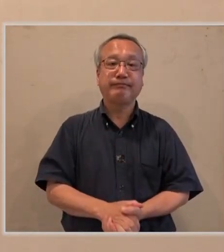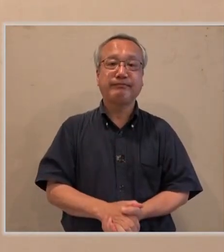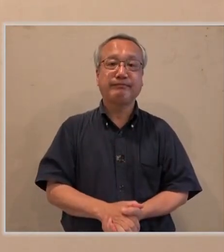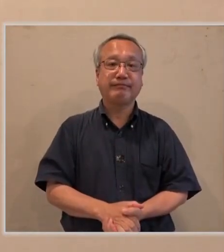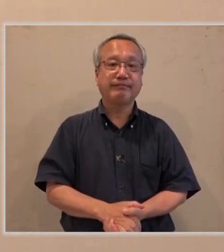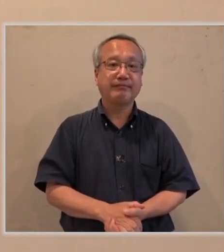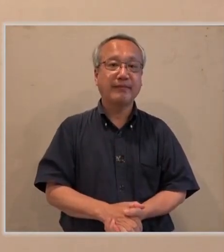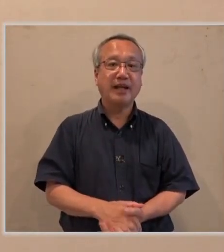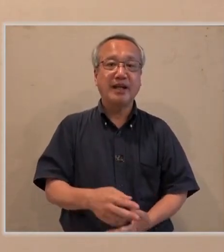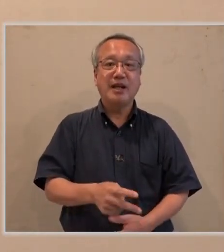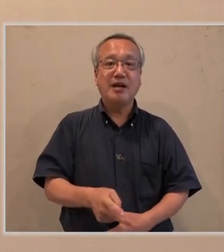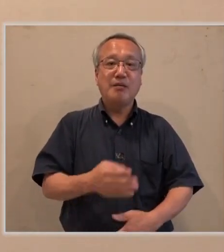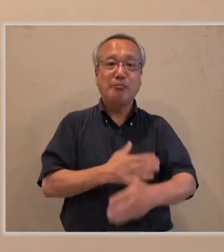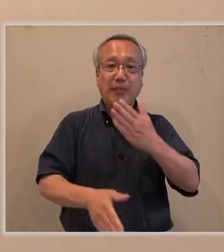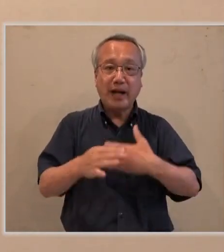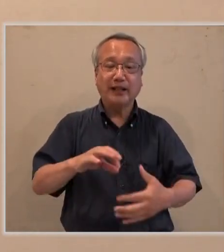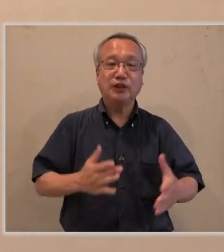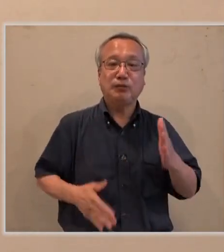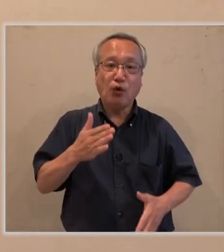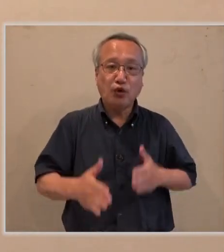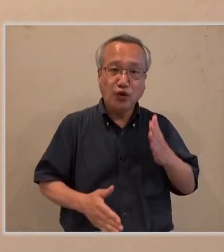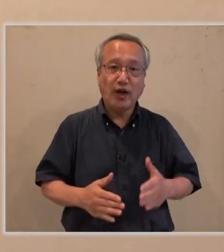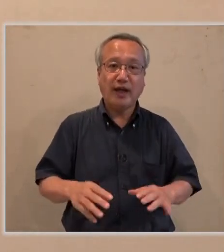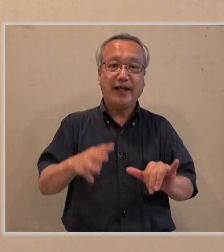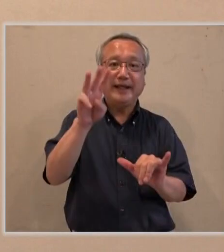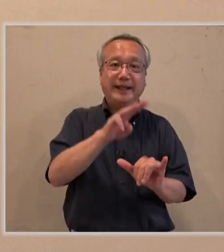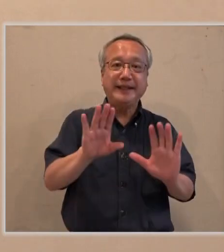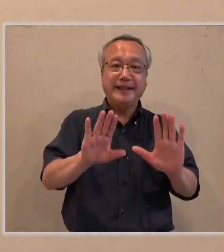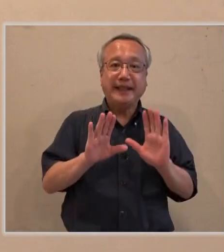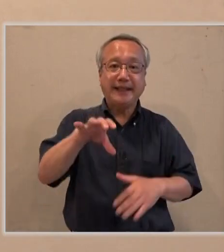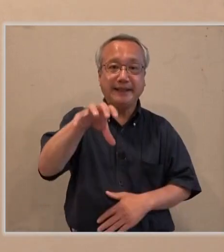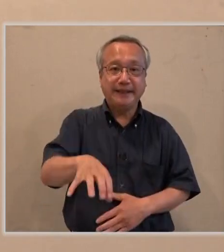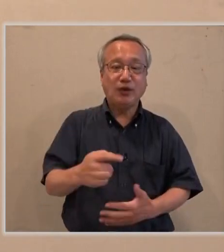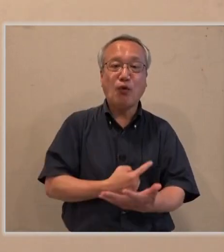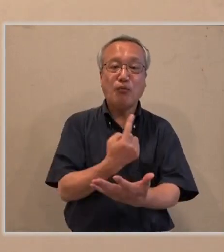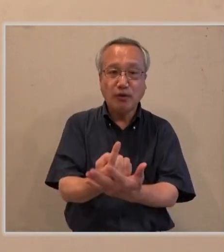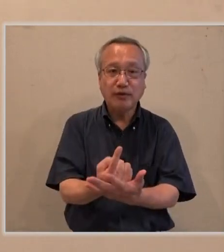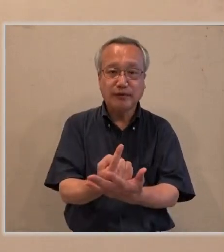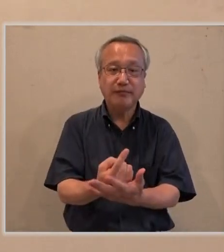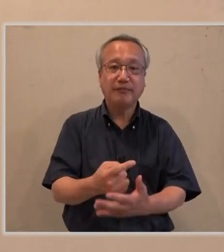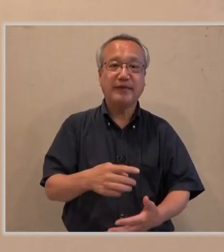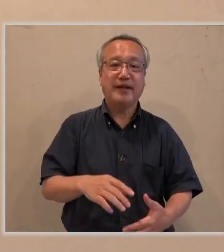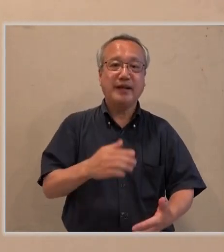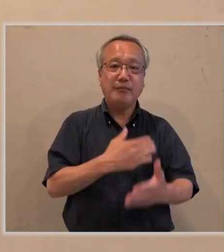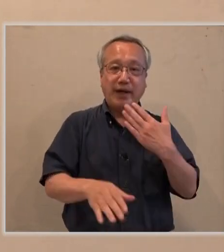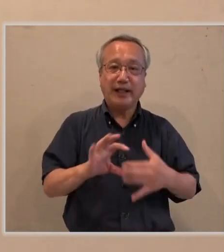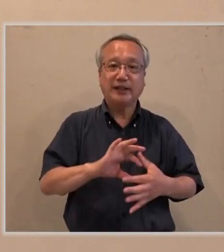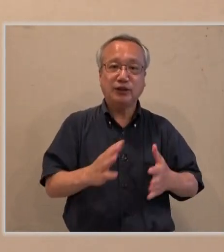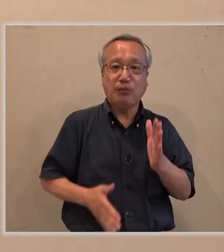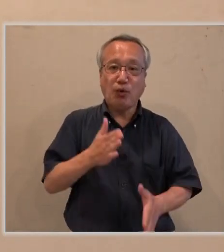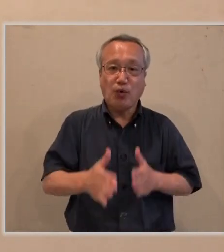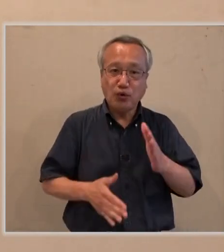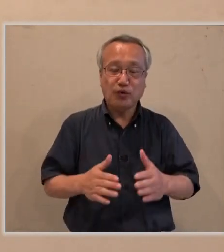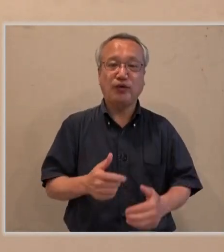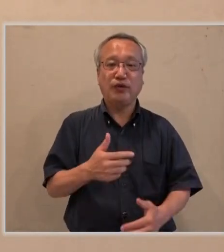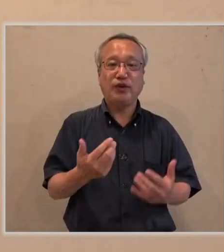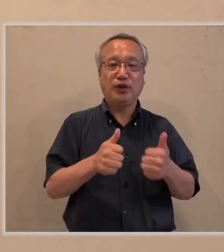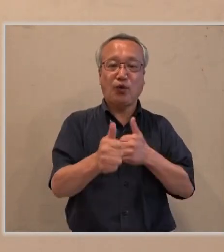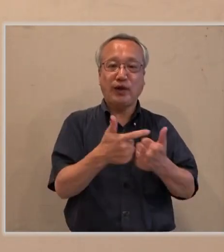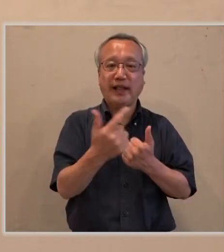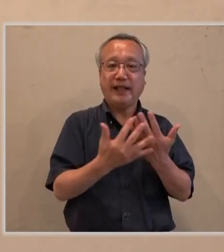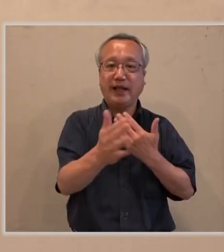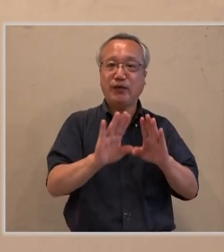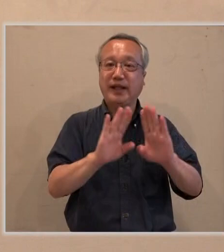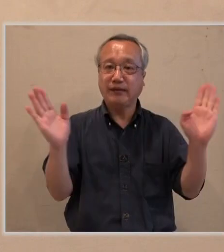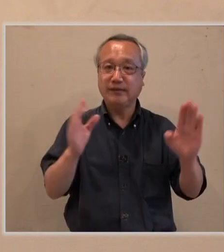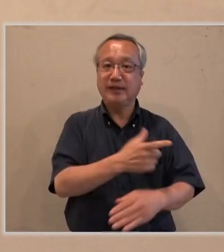パラスポーツや被災地訪問、パラスポーツをもとに大学生のスポーツ競技大会を開いたり、さまざまな活